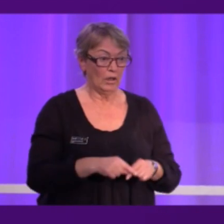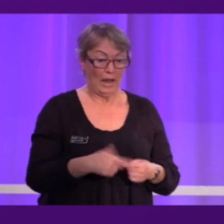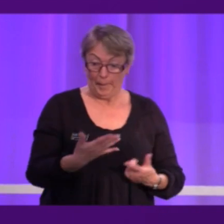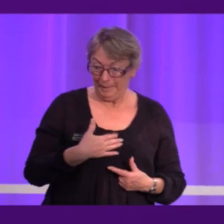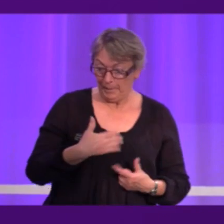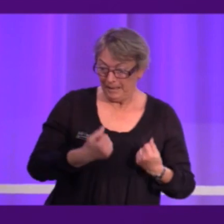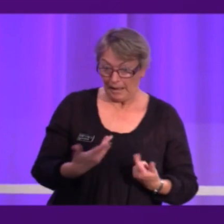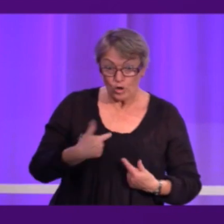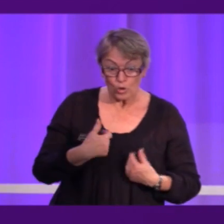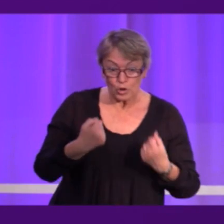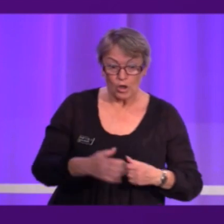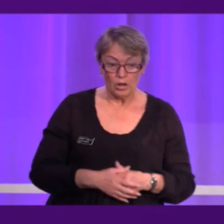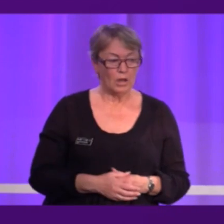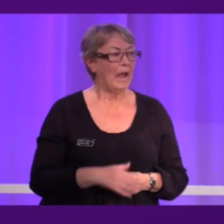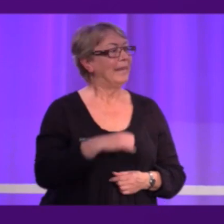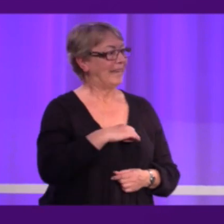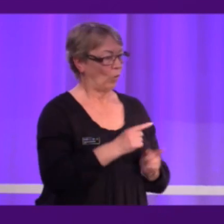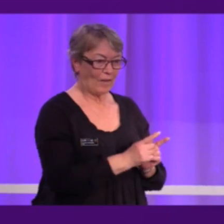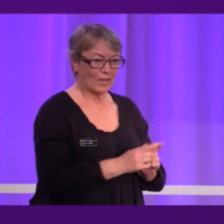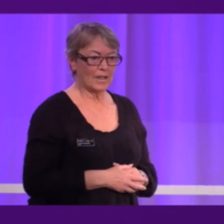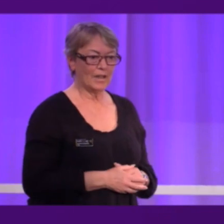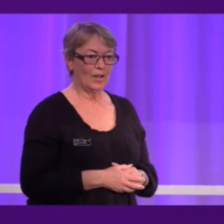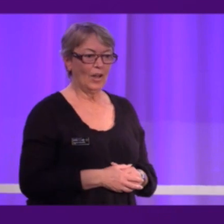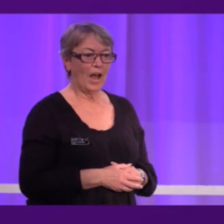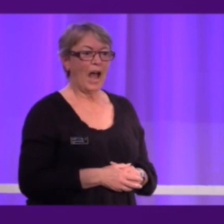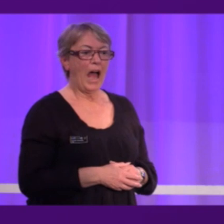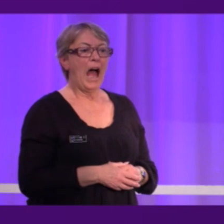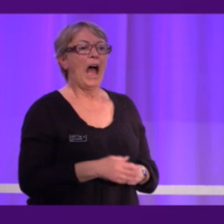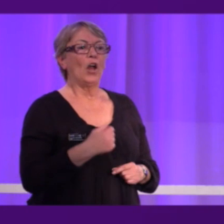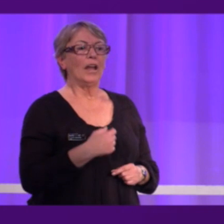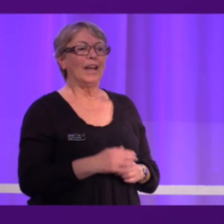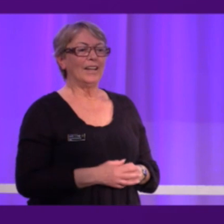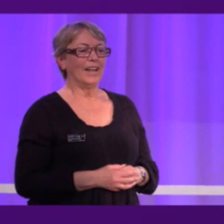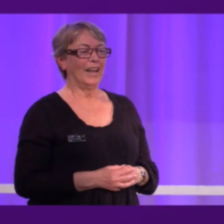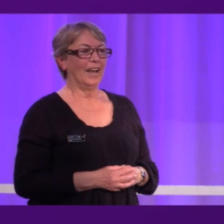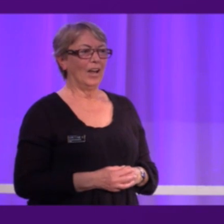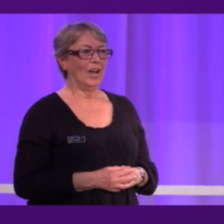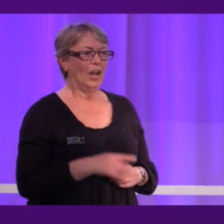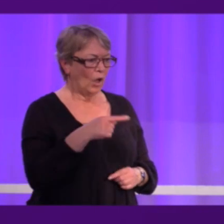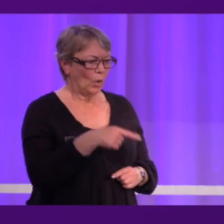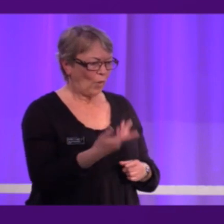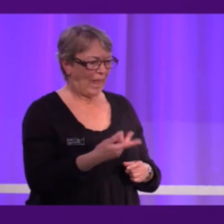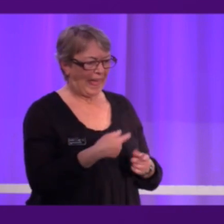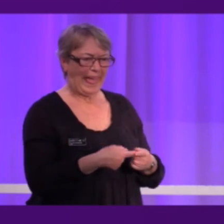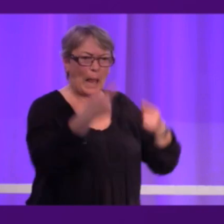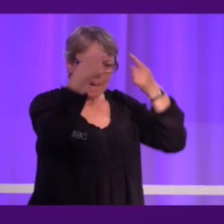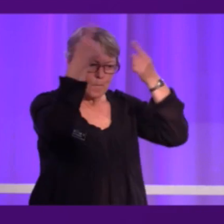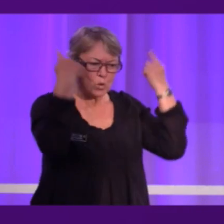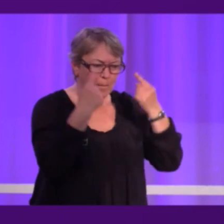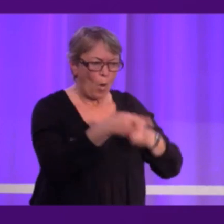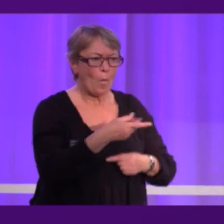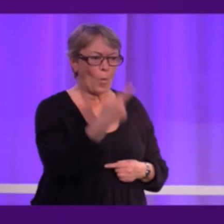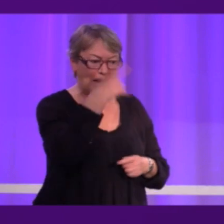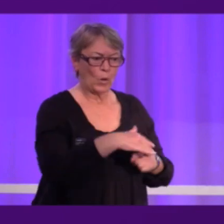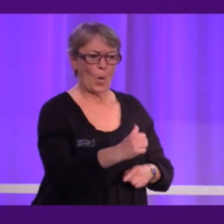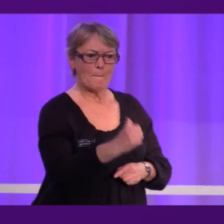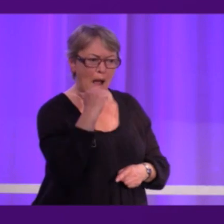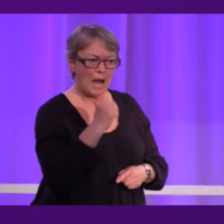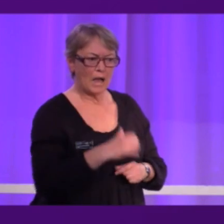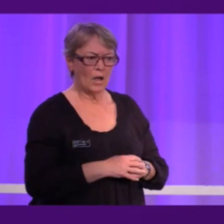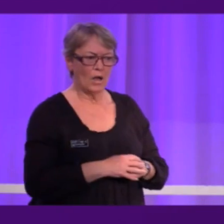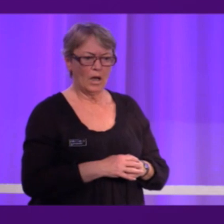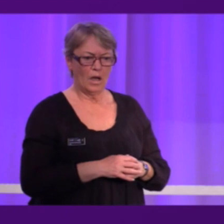jag som kör? Hej, trevligt att träffas. Patrik heter jag. Tar inte Patriks hand. Du får heta Musse Pig om du vill, men om du tänker backa då måste